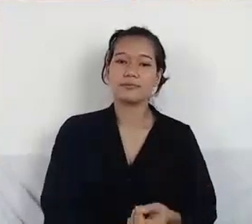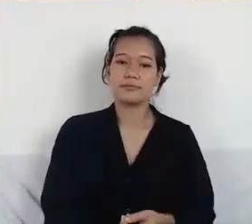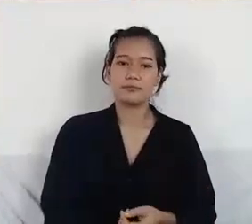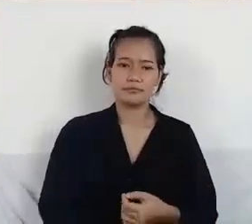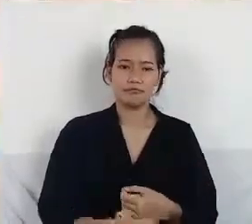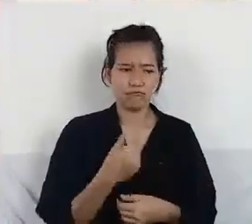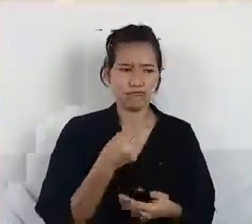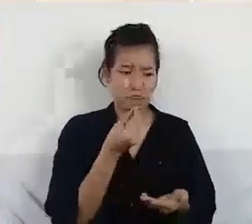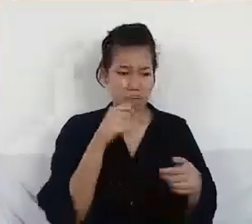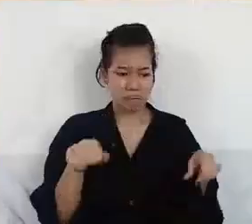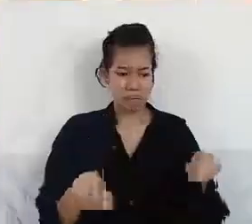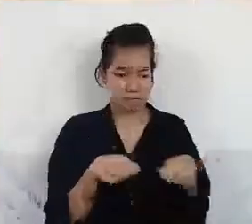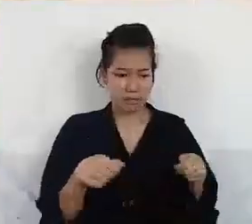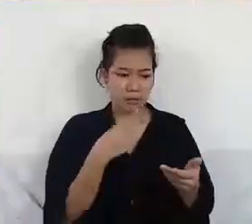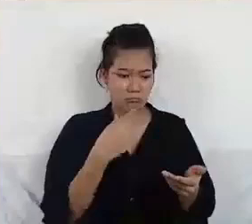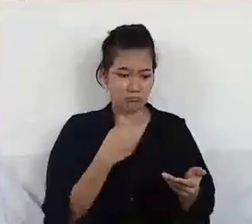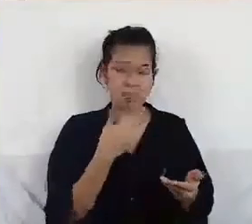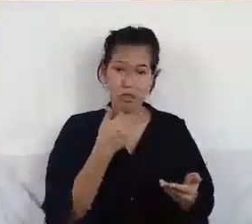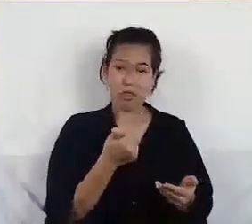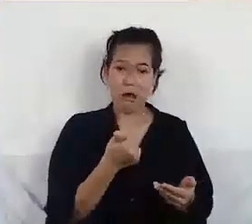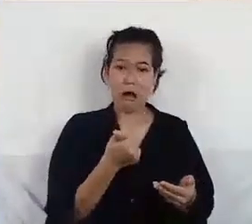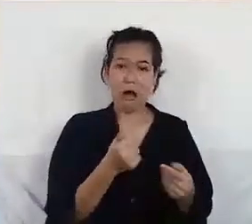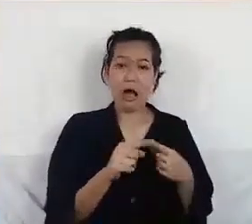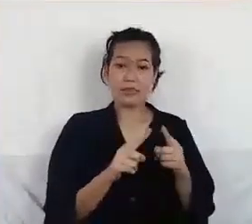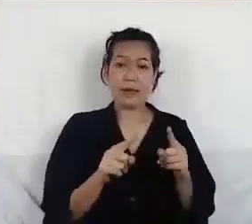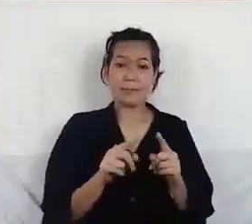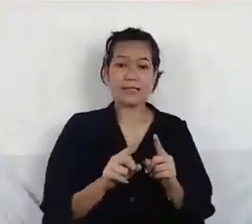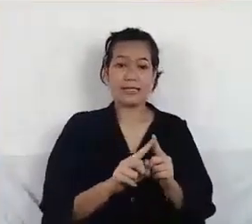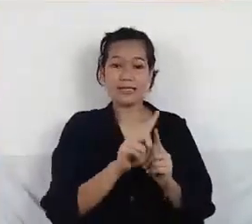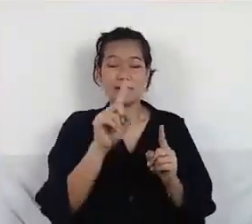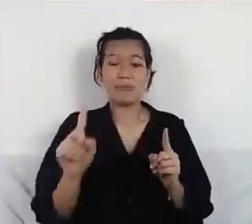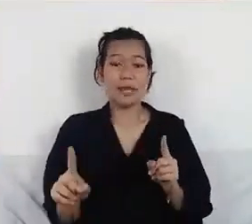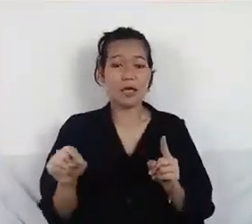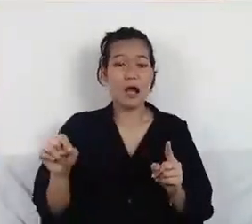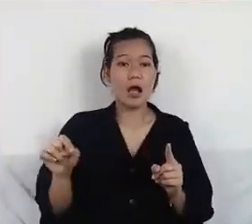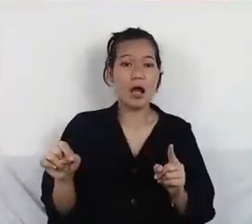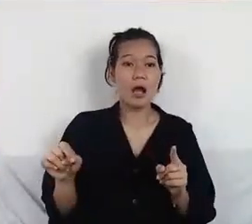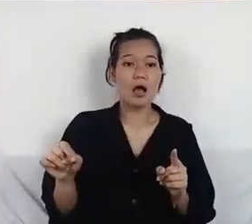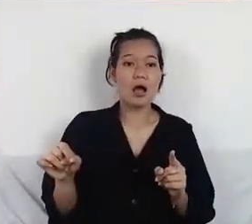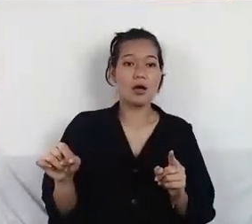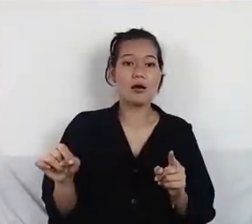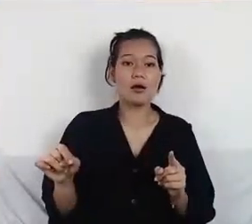Masakannya enak, tetapi sebelahnya